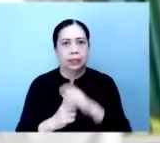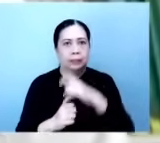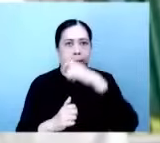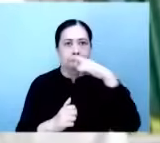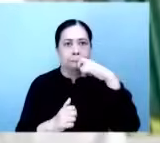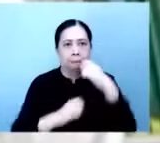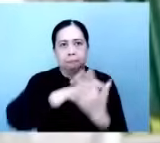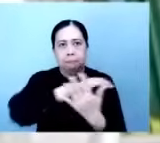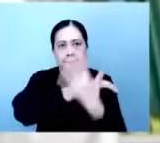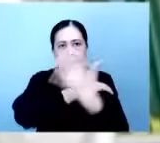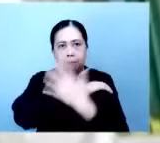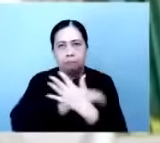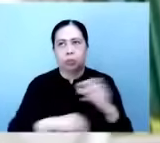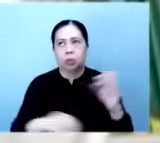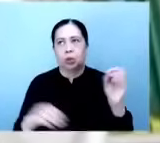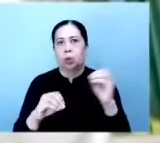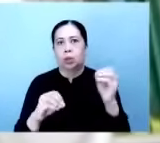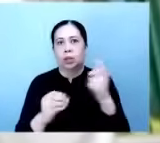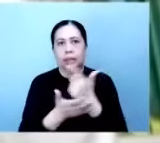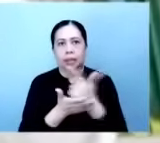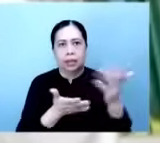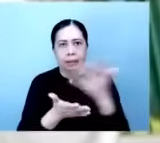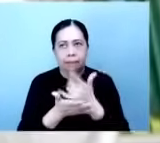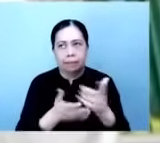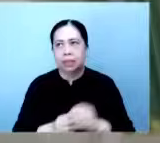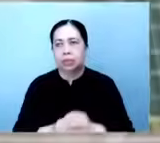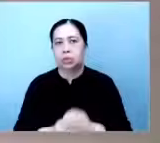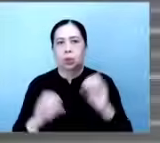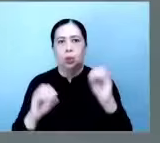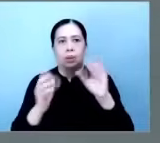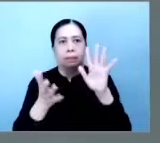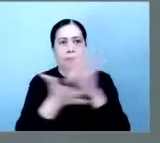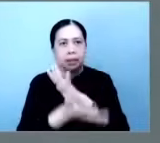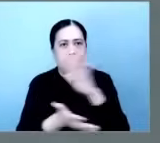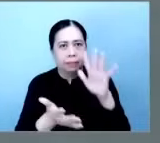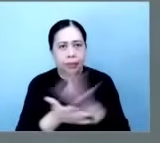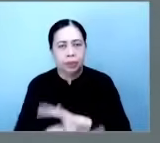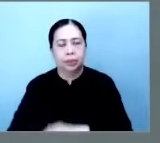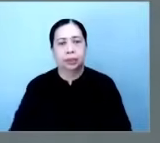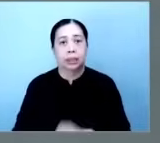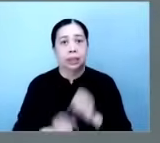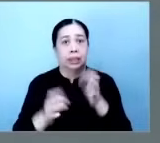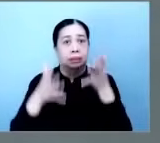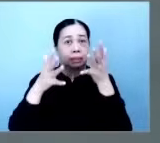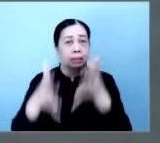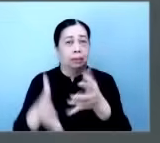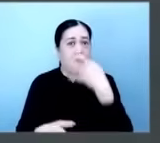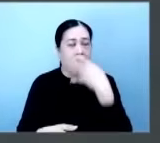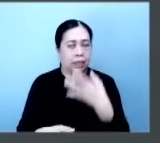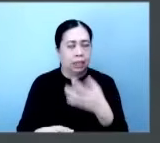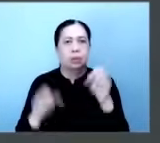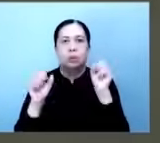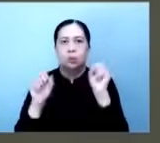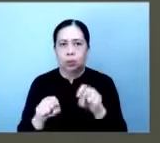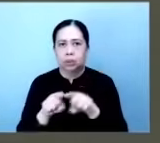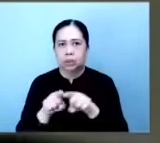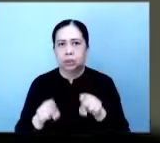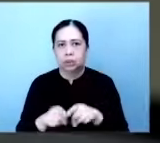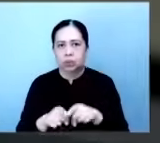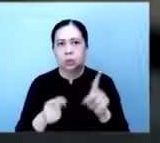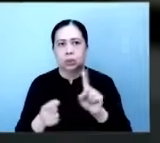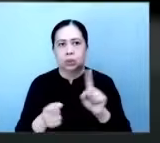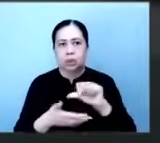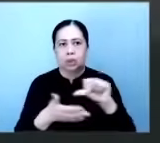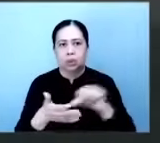walang garbage, walang combustible paper. Kapag naiwan sa initan, posible ring maging mitsa ng apoy ang